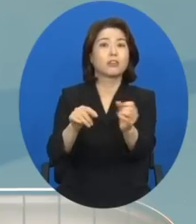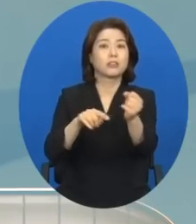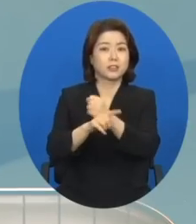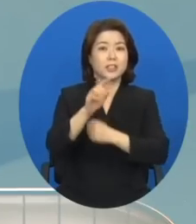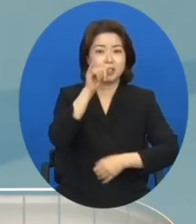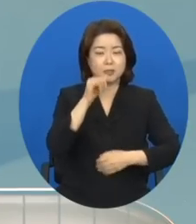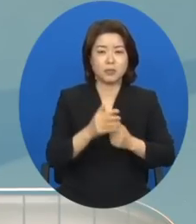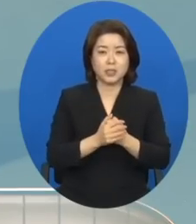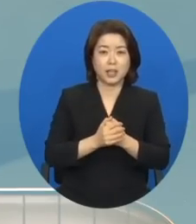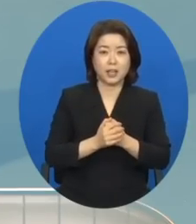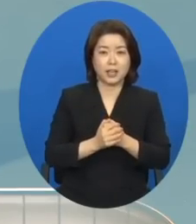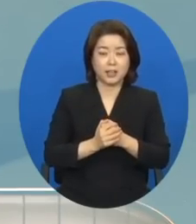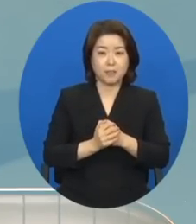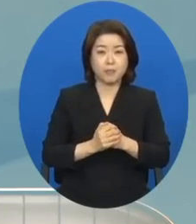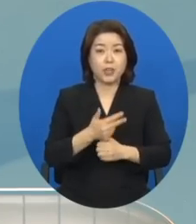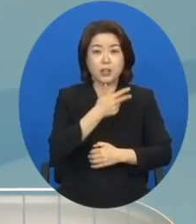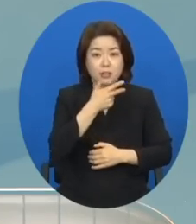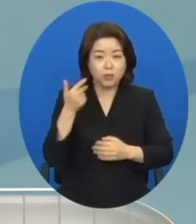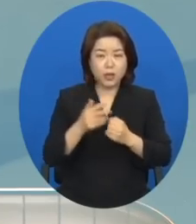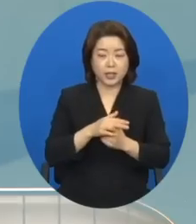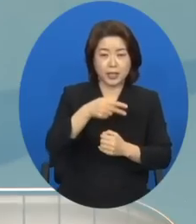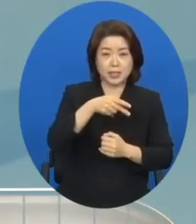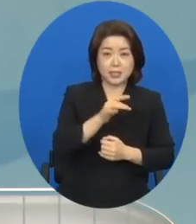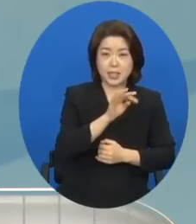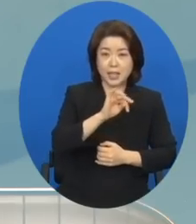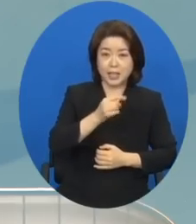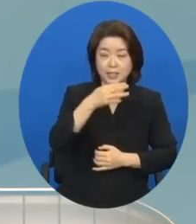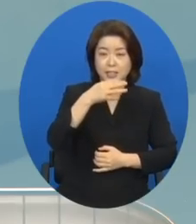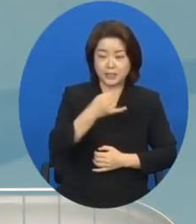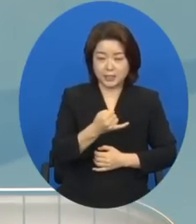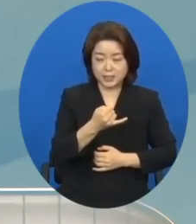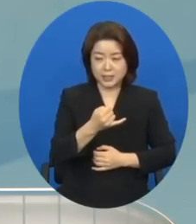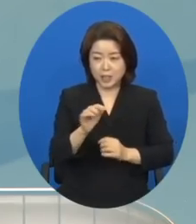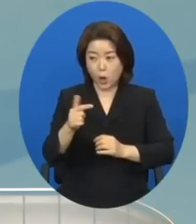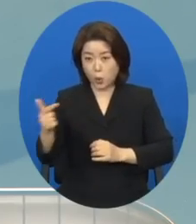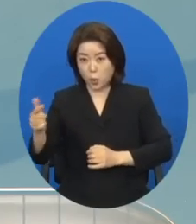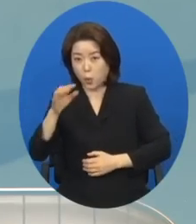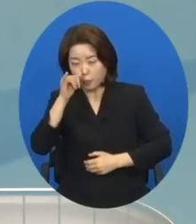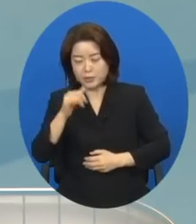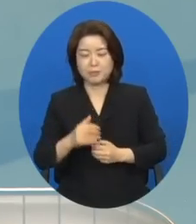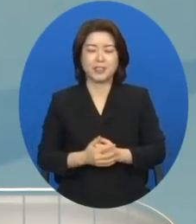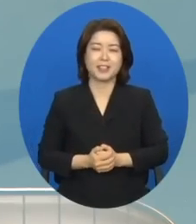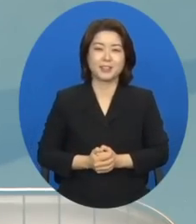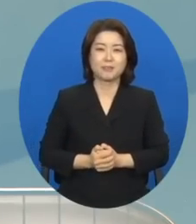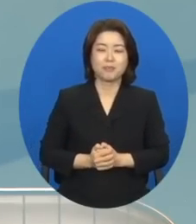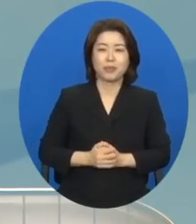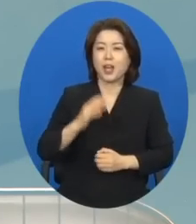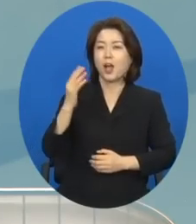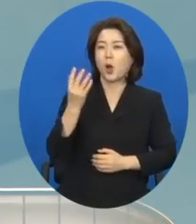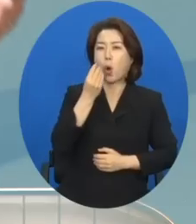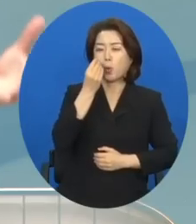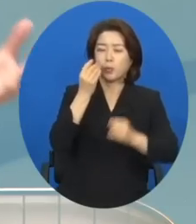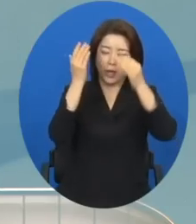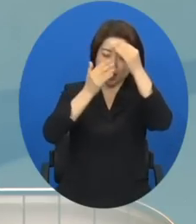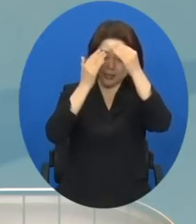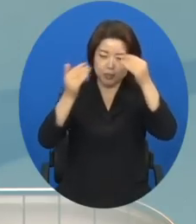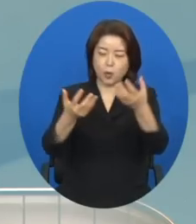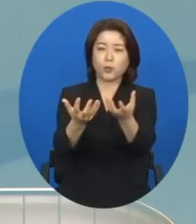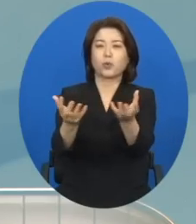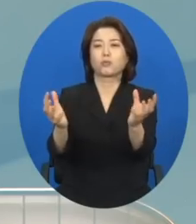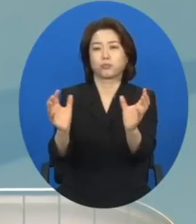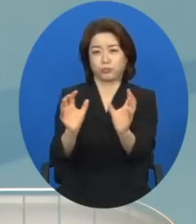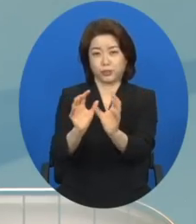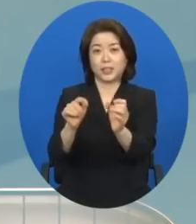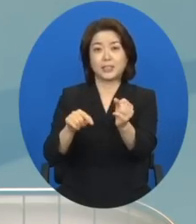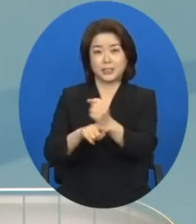갖습니다. 영어로는 Saint에 S를 붙여서 복수로 씁니다. Saints, 바로 거룩한 성도들, 무리들이라는